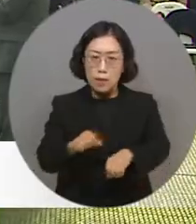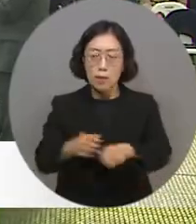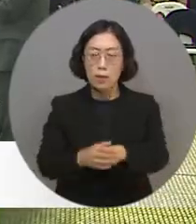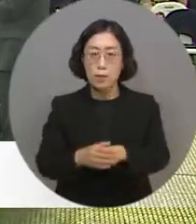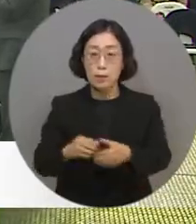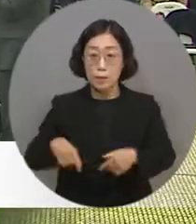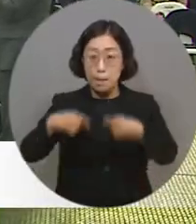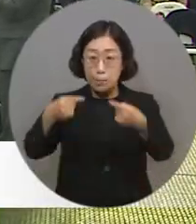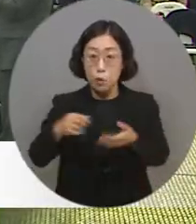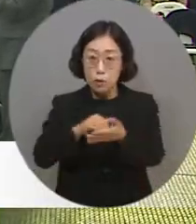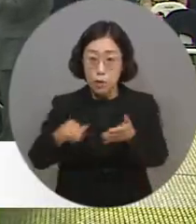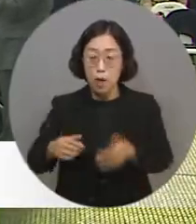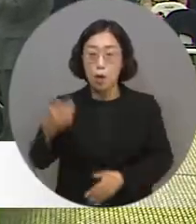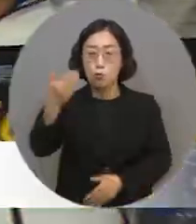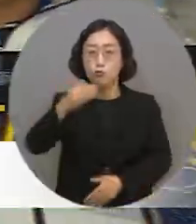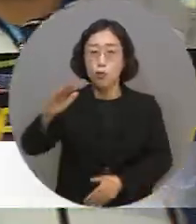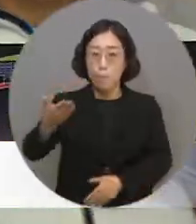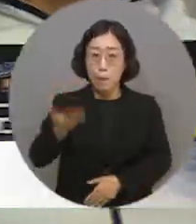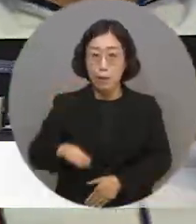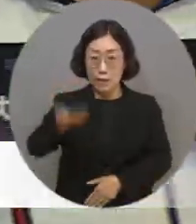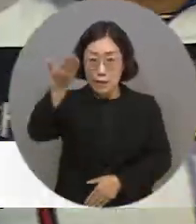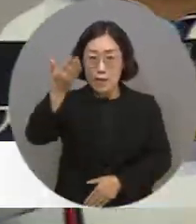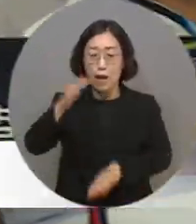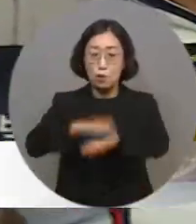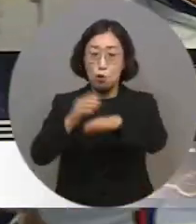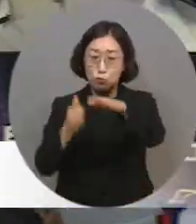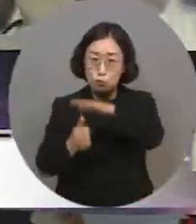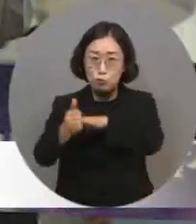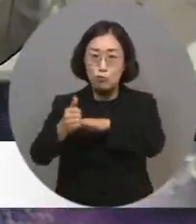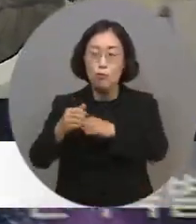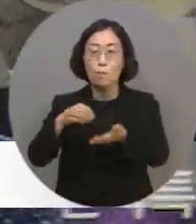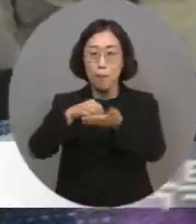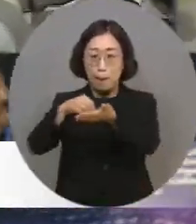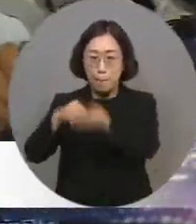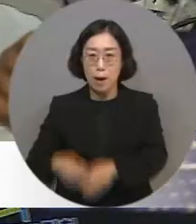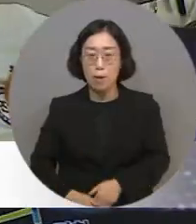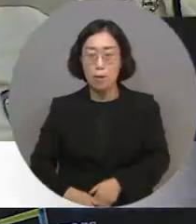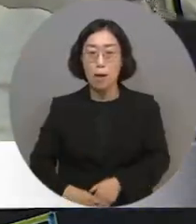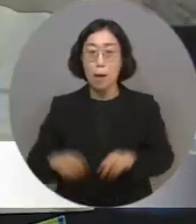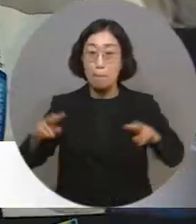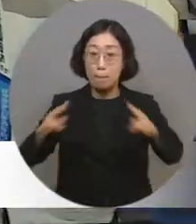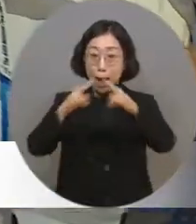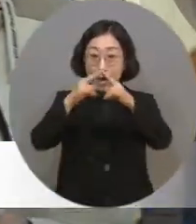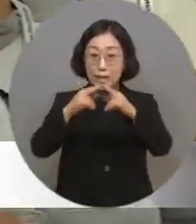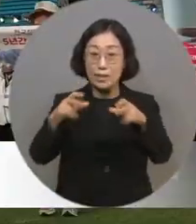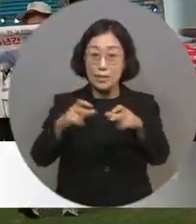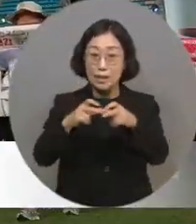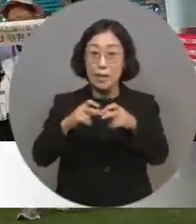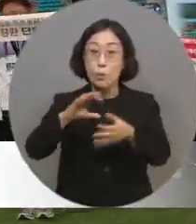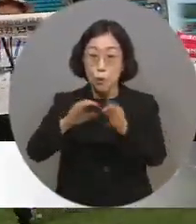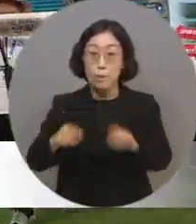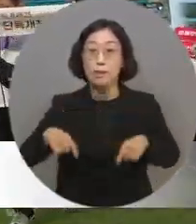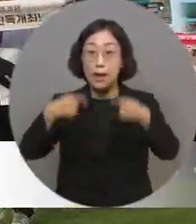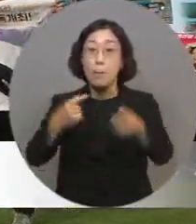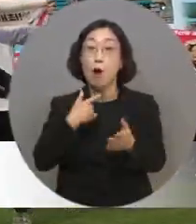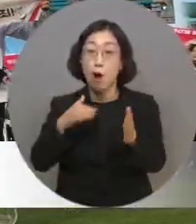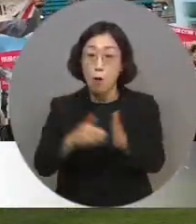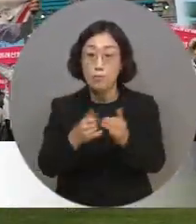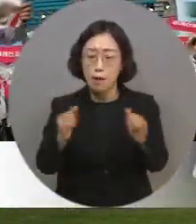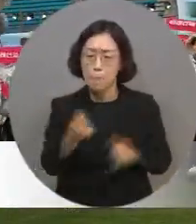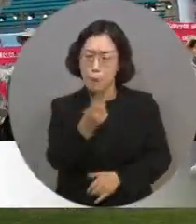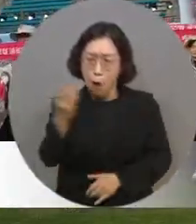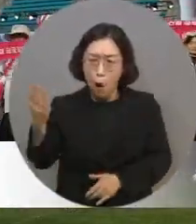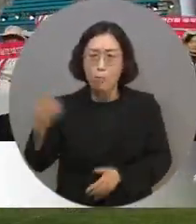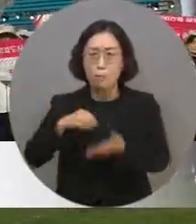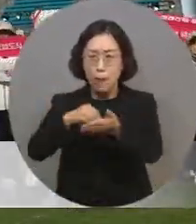규모인 9,806명의 선수단이 참가한 가운데 파리 패럴림픽의 주역들이 대거 참여하며 어느 때보다